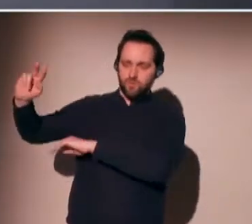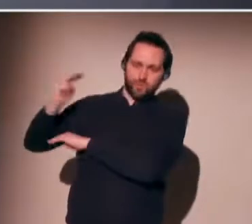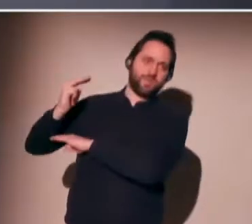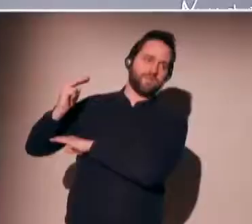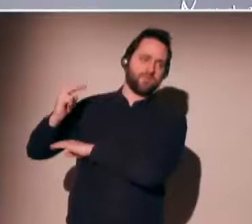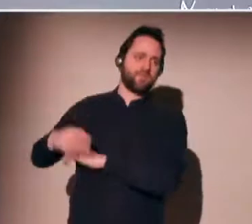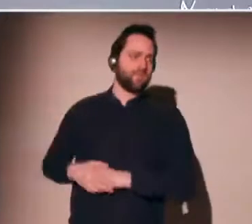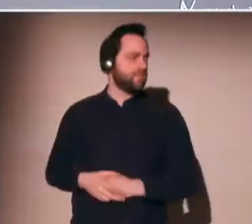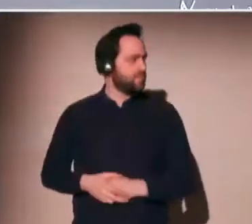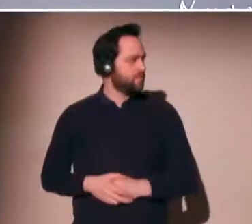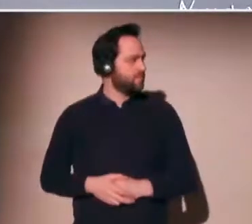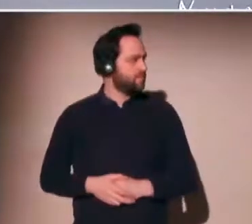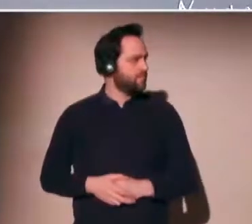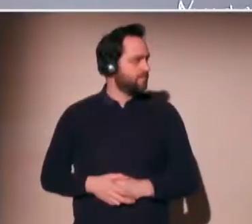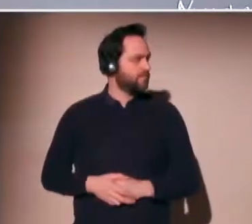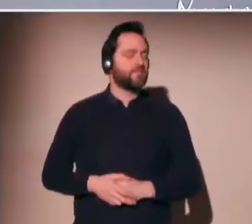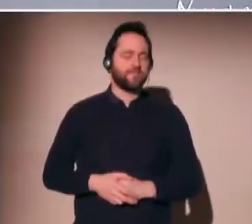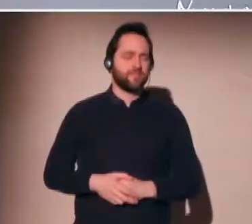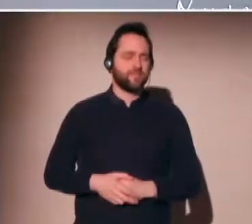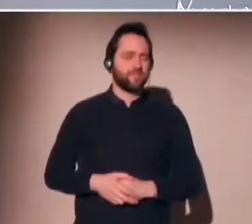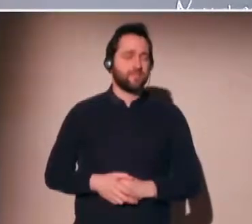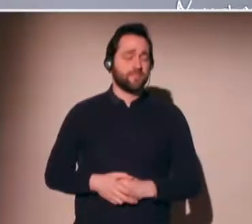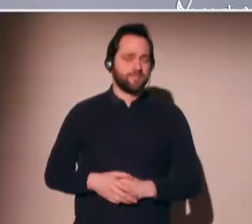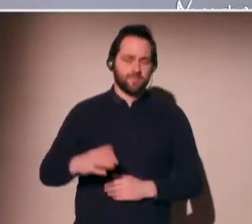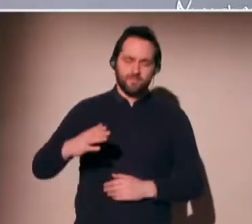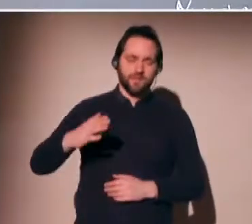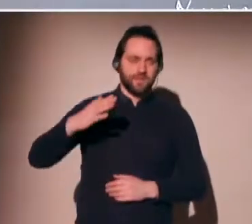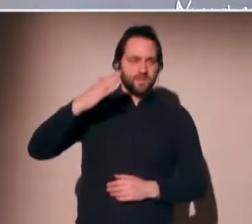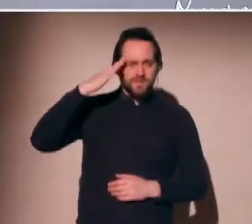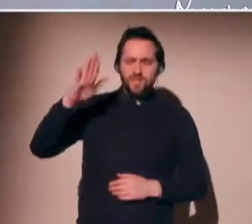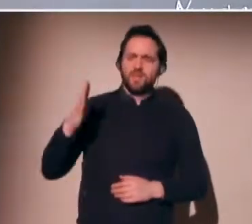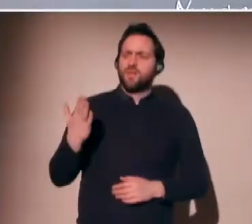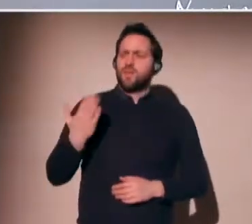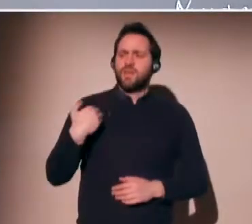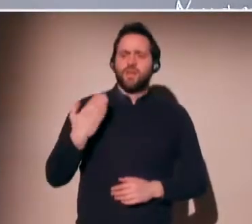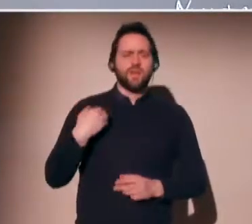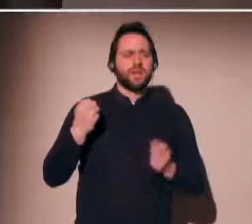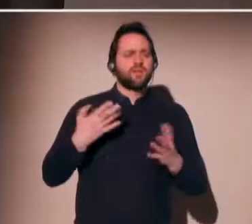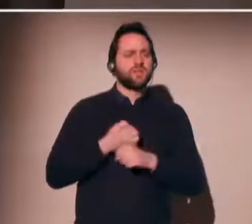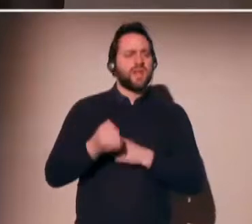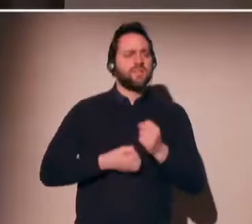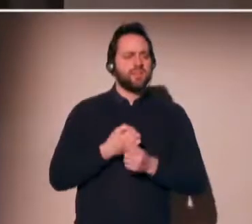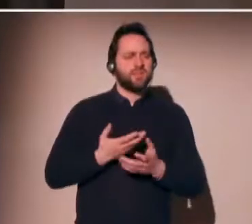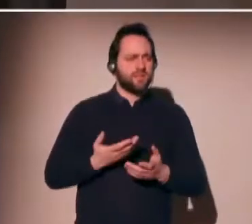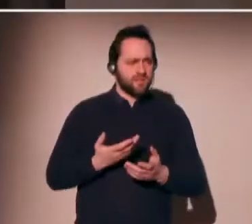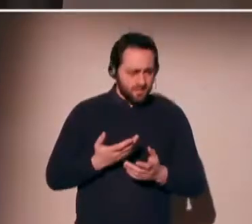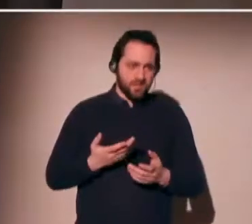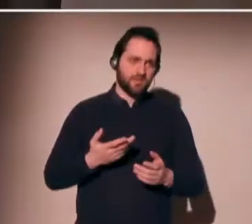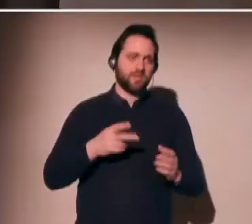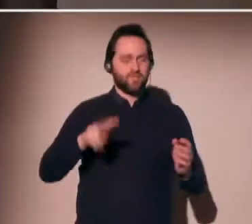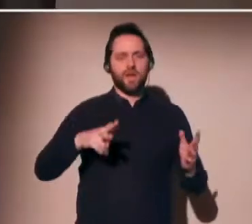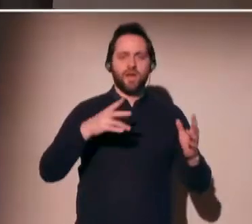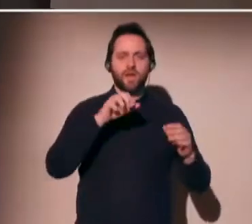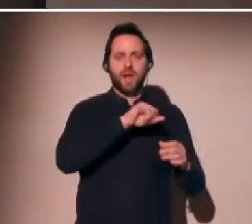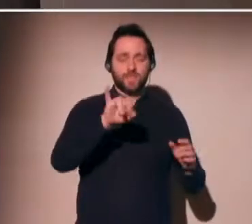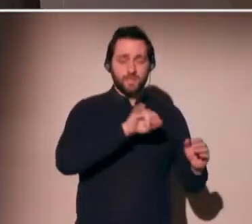qu'il y a eu un saut ou un pic ou un réveil brutal du volcan il y a quelques années, avec l'arrivée du deep learning. On a entendu